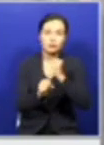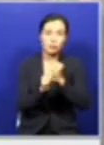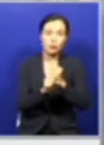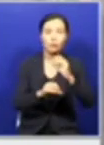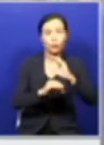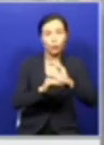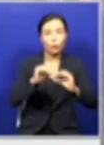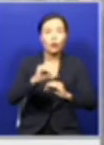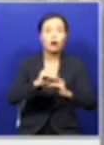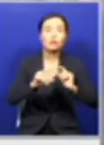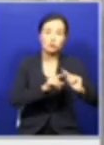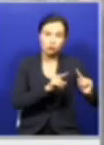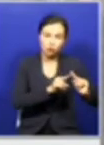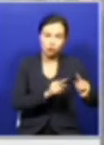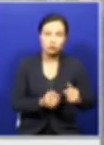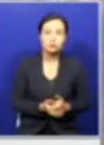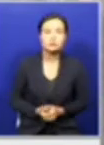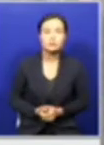ครับ